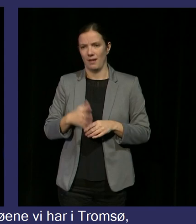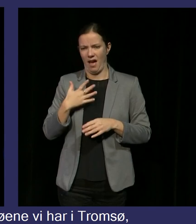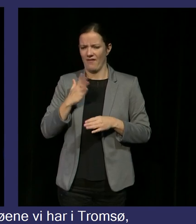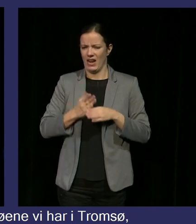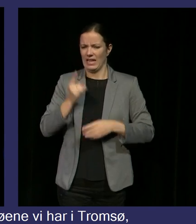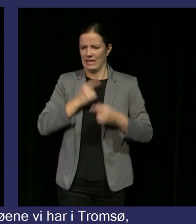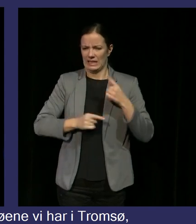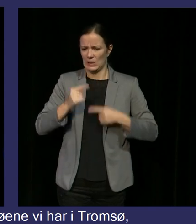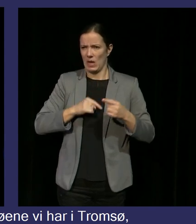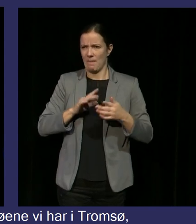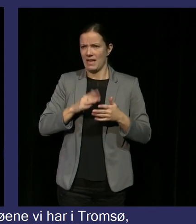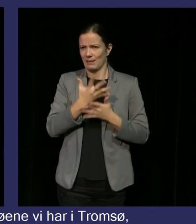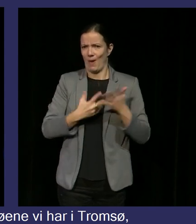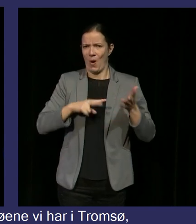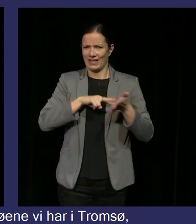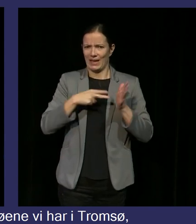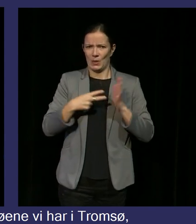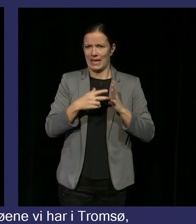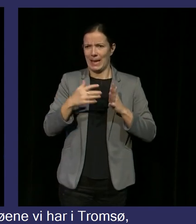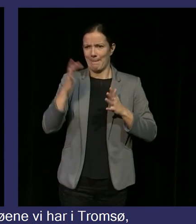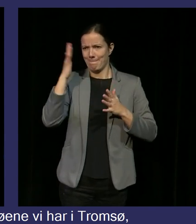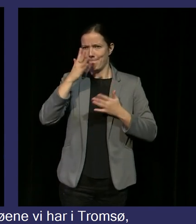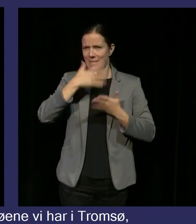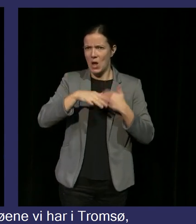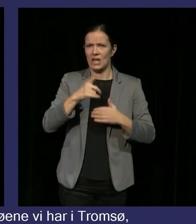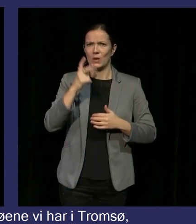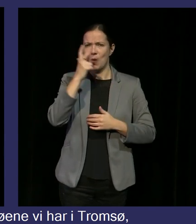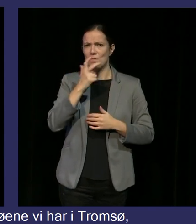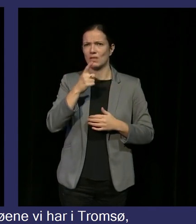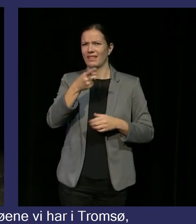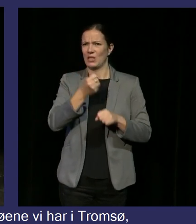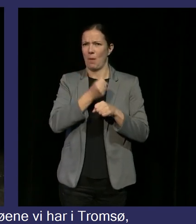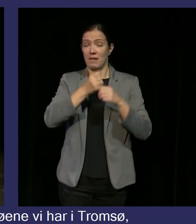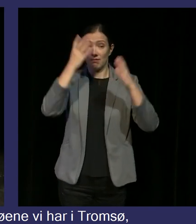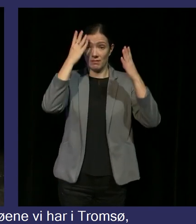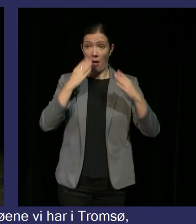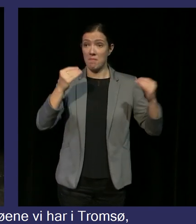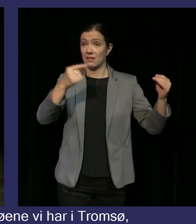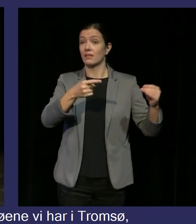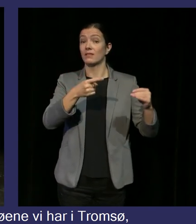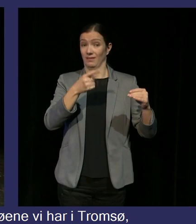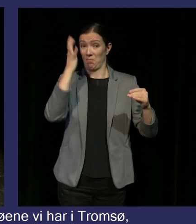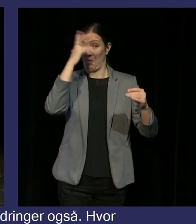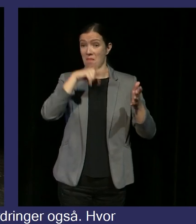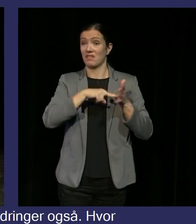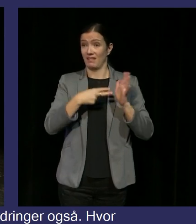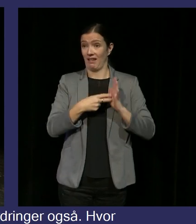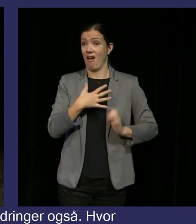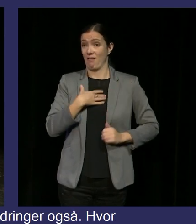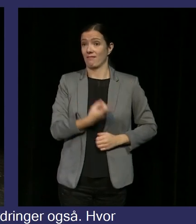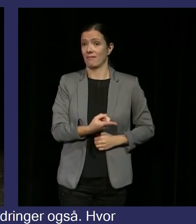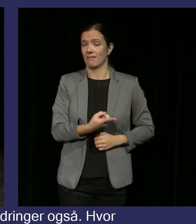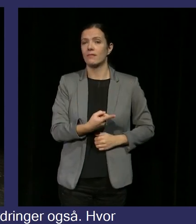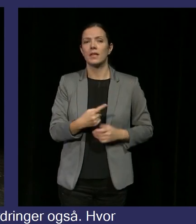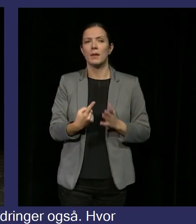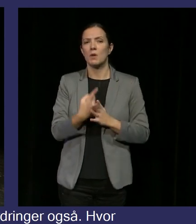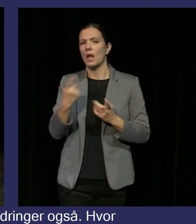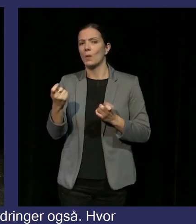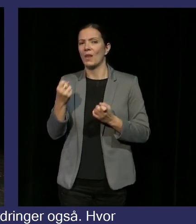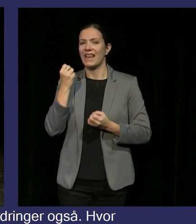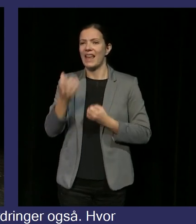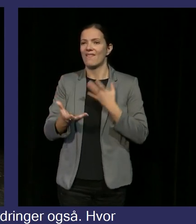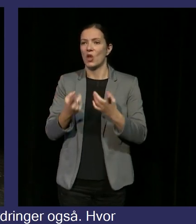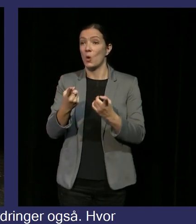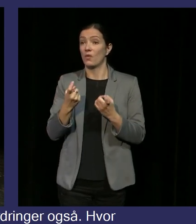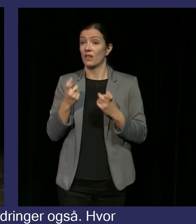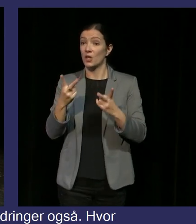med språkteknologimiljøen vi har i Tromsø, som jobber med samisk, og hvor det er noen problemstillinger. Og så er det kanskje noen